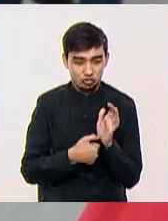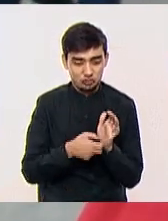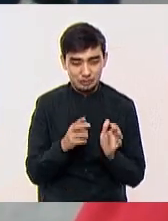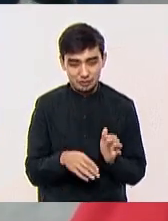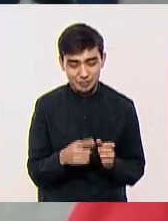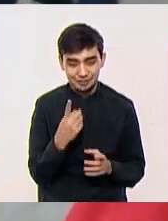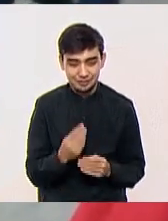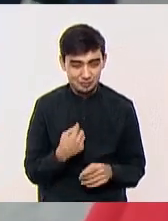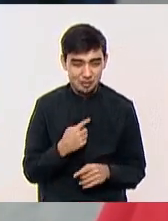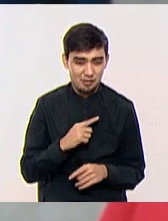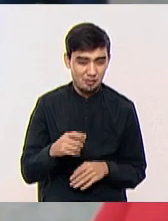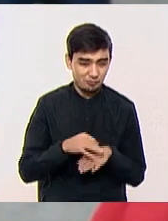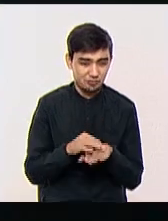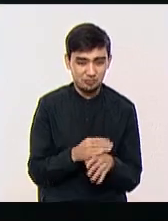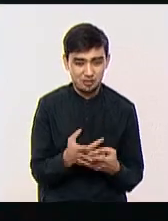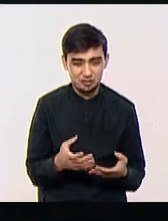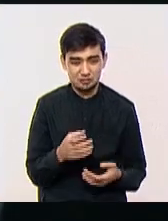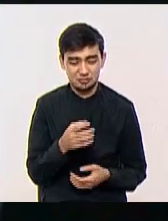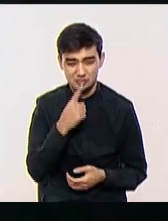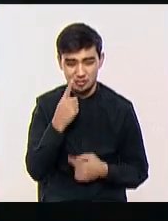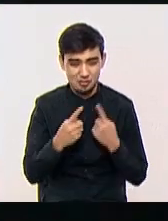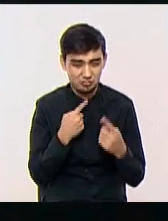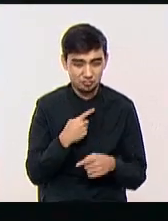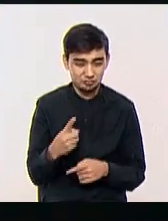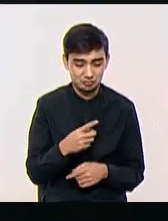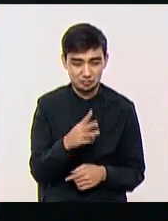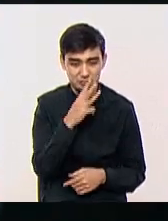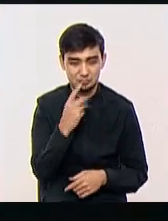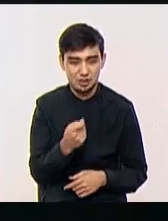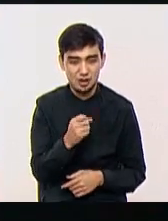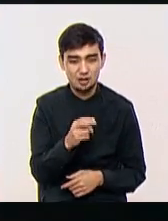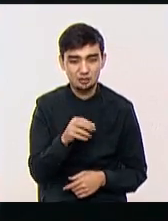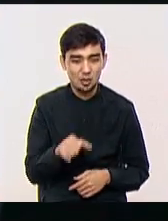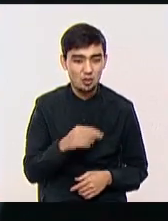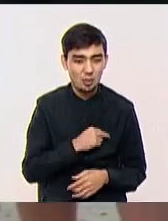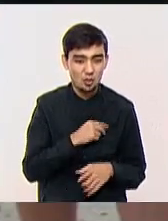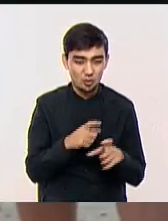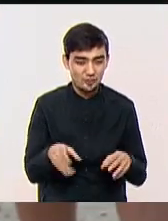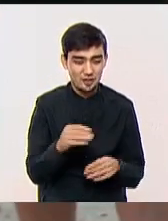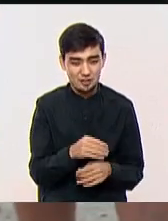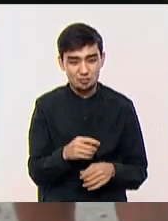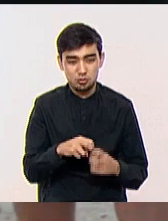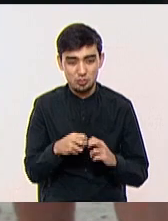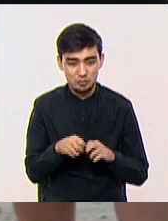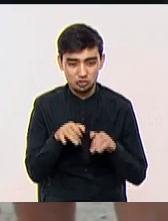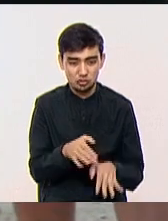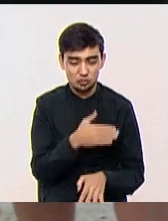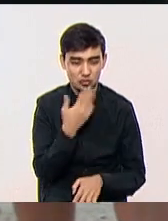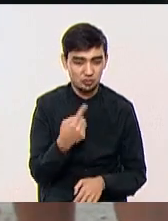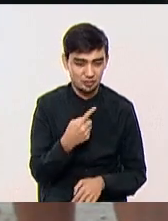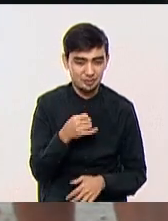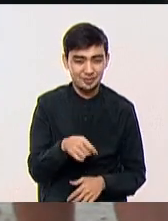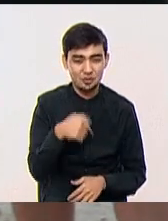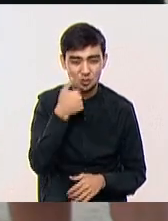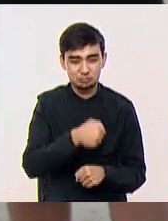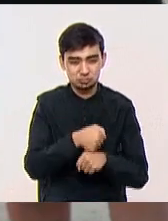700 километрде жүреміз. Ас жоқ, су жоқ. Дәл осы Ақтау Крантехсервис серіктестігінің жұмысшылары әлі де мәселе мардымды шешілмеді деп отыр. Осы